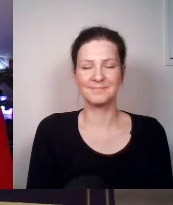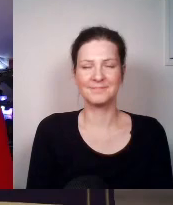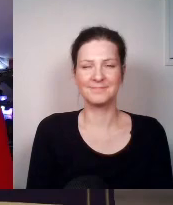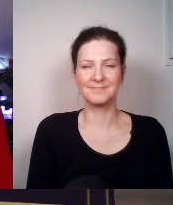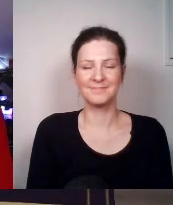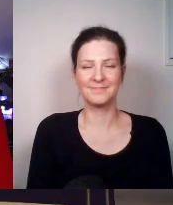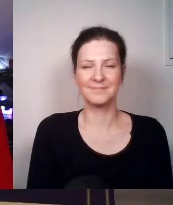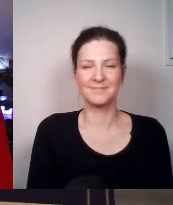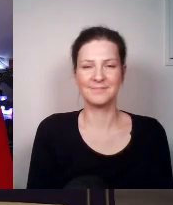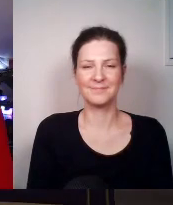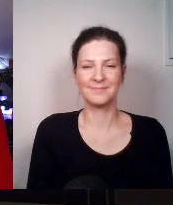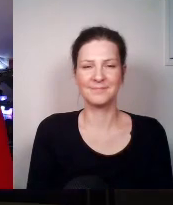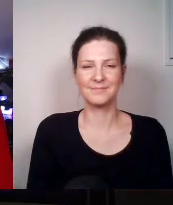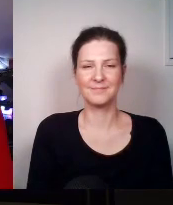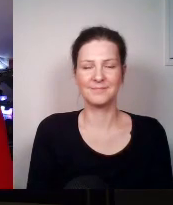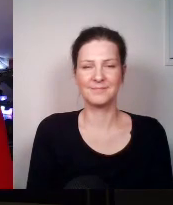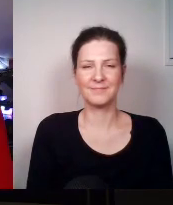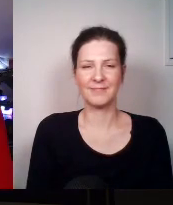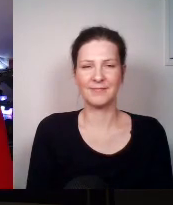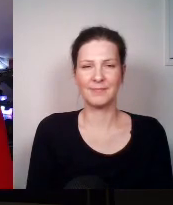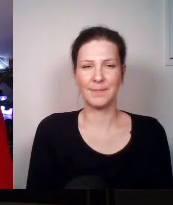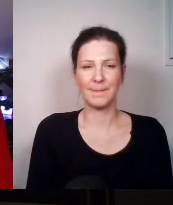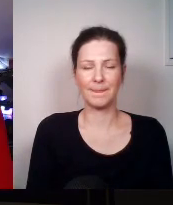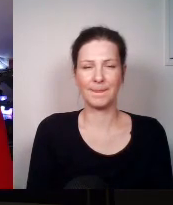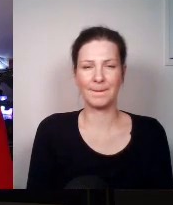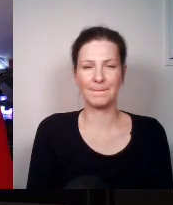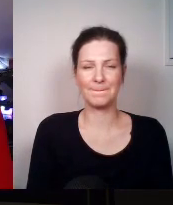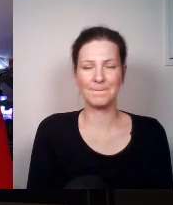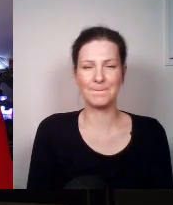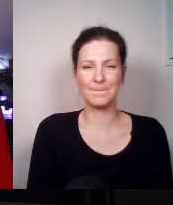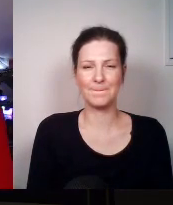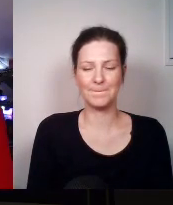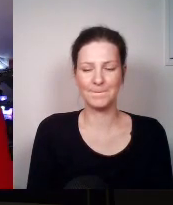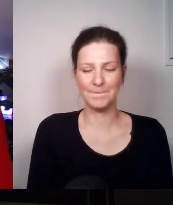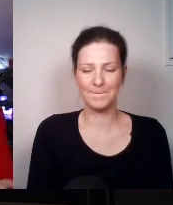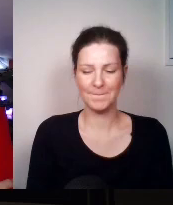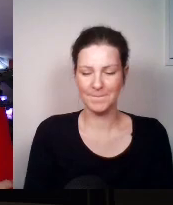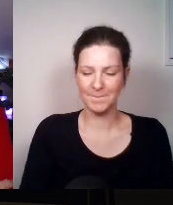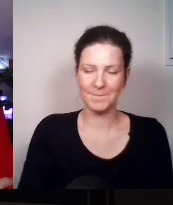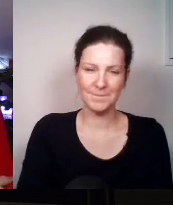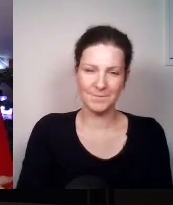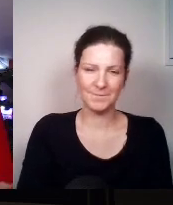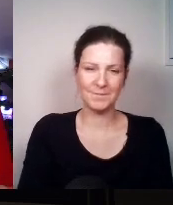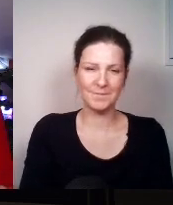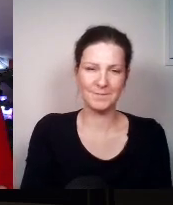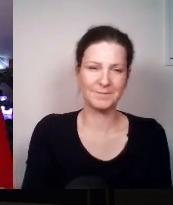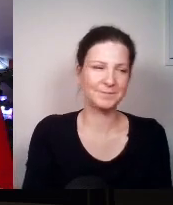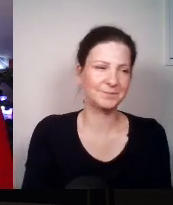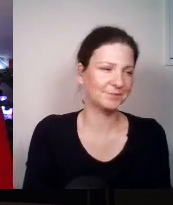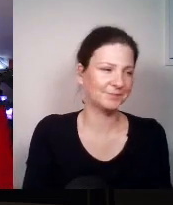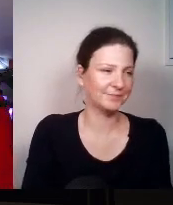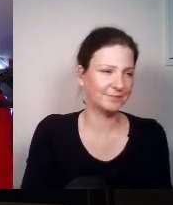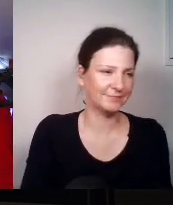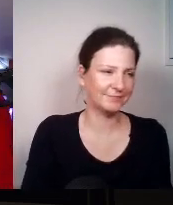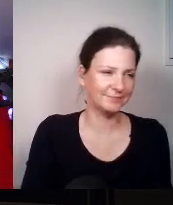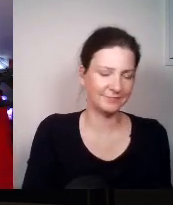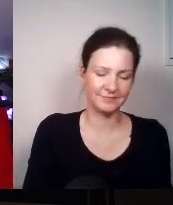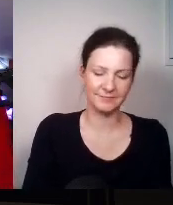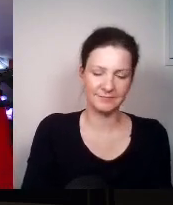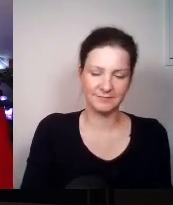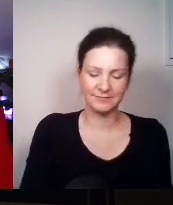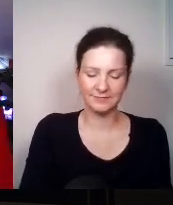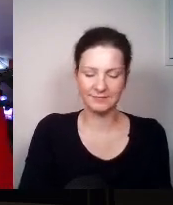Das wusste ich nicht. Genossen, der Reichsrätekongress in Berlin wird entscheiden, in welche Richtung wir